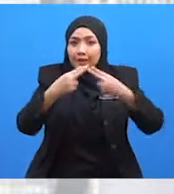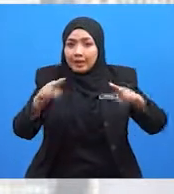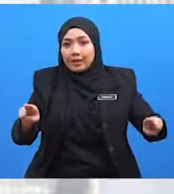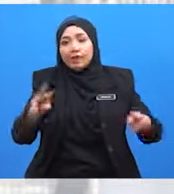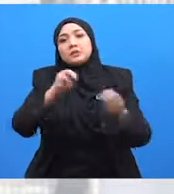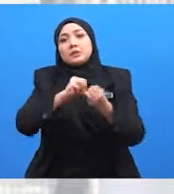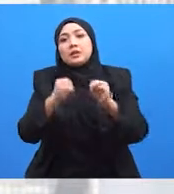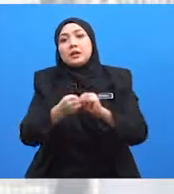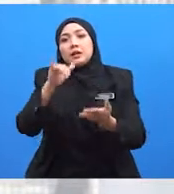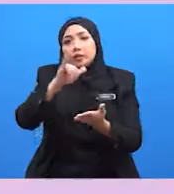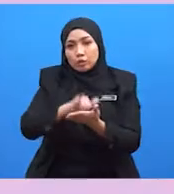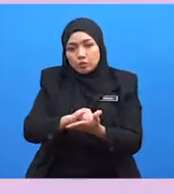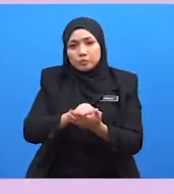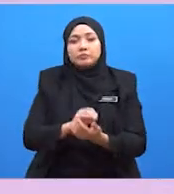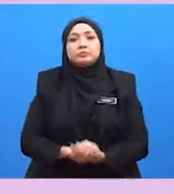pengangguran bermusim?